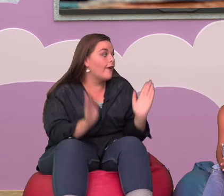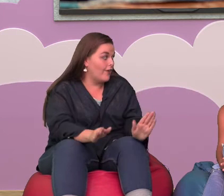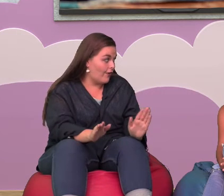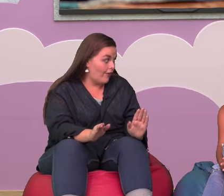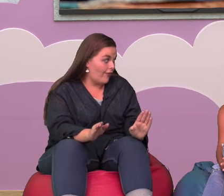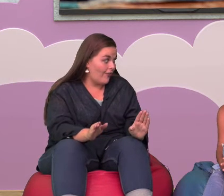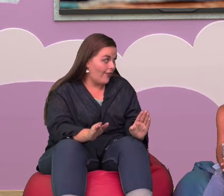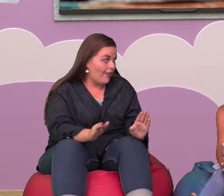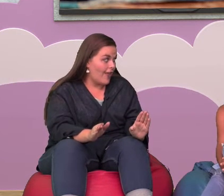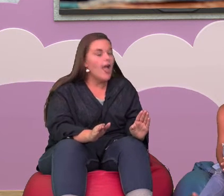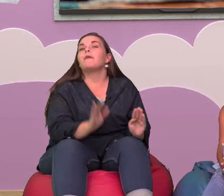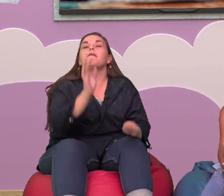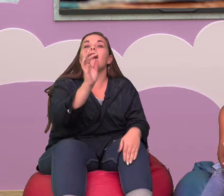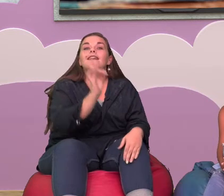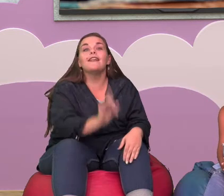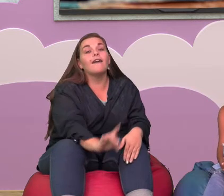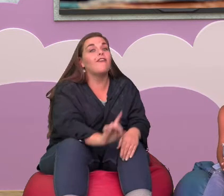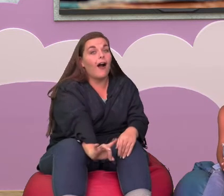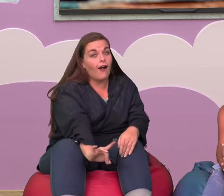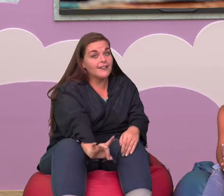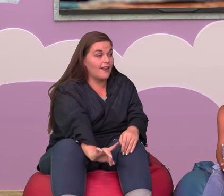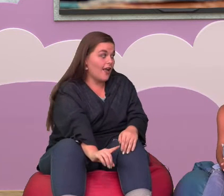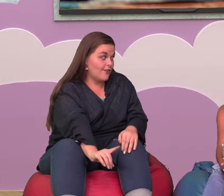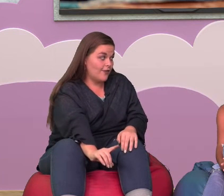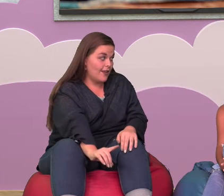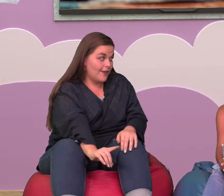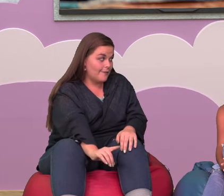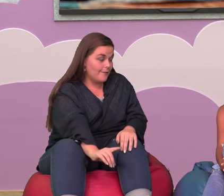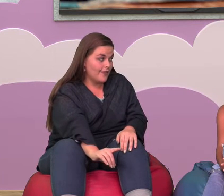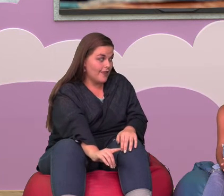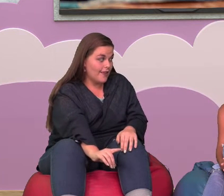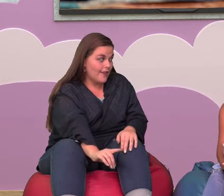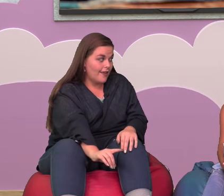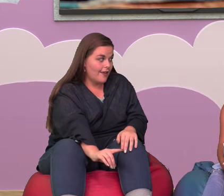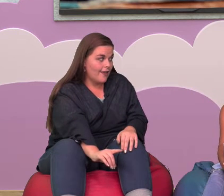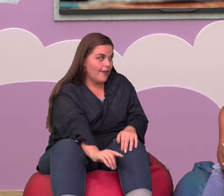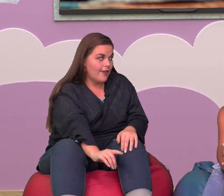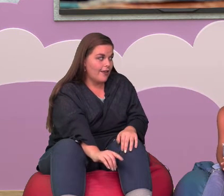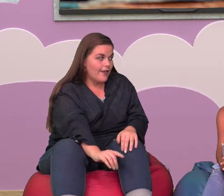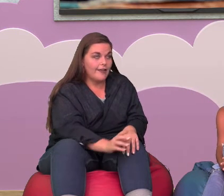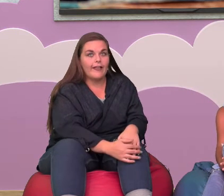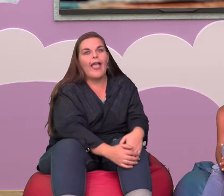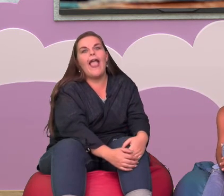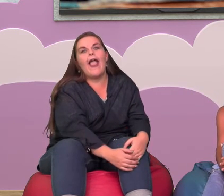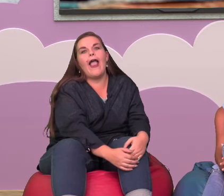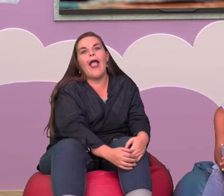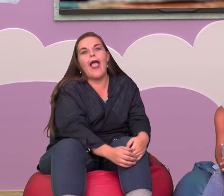in daai winkel. Maar jy mag nie te lank wag tussen die antwoorde nie. Anders gaan ek sê op, anders gaan mense